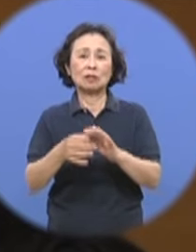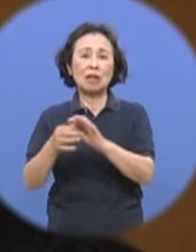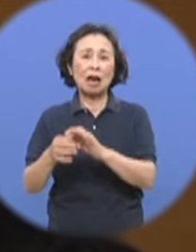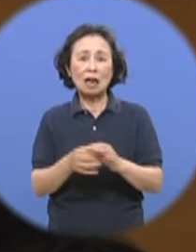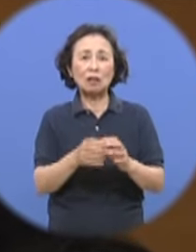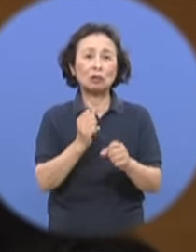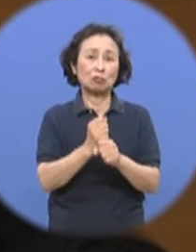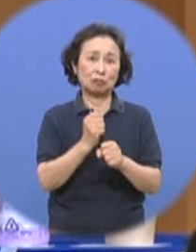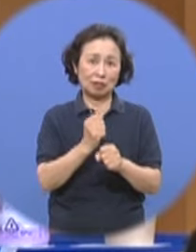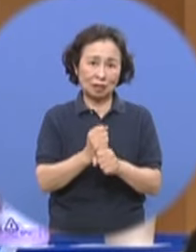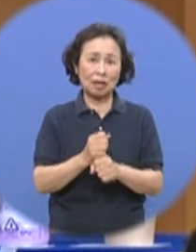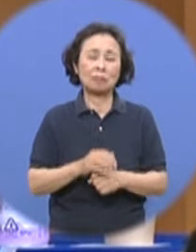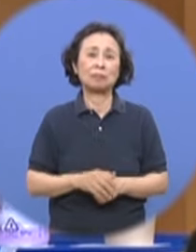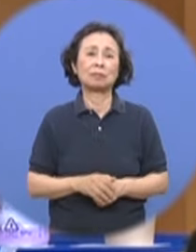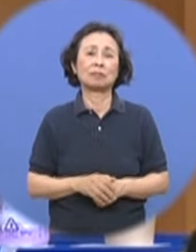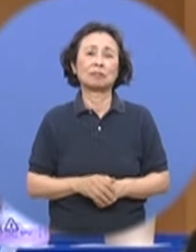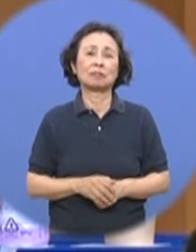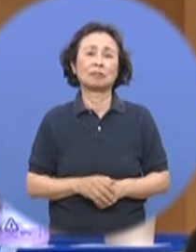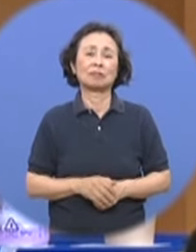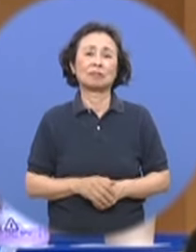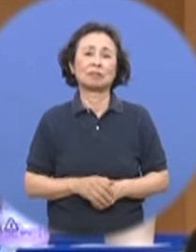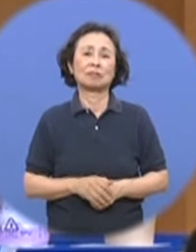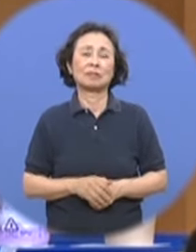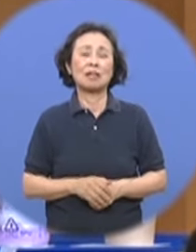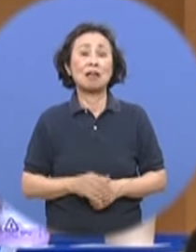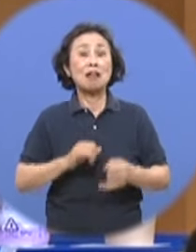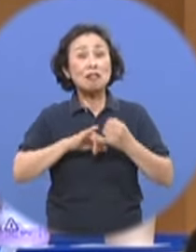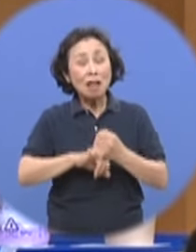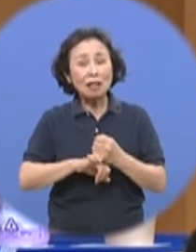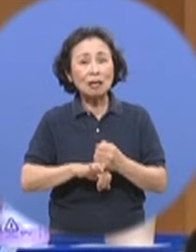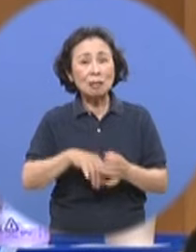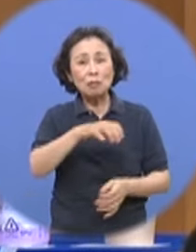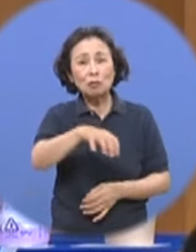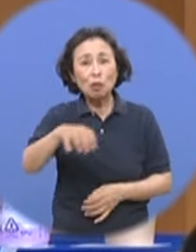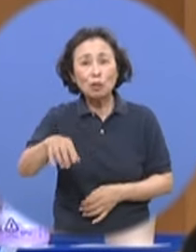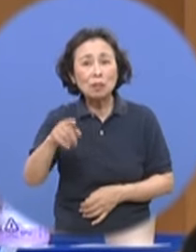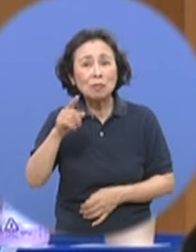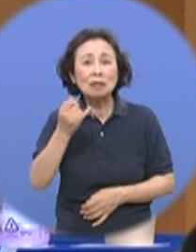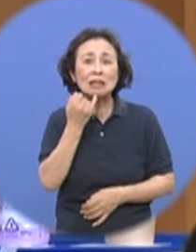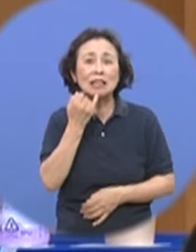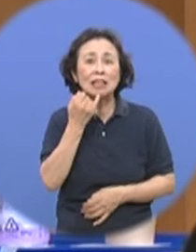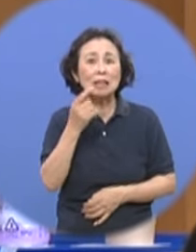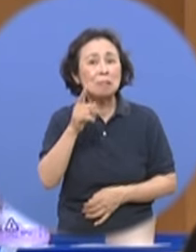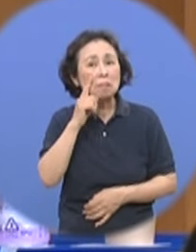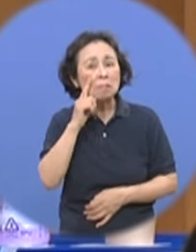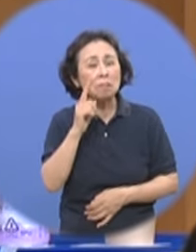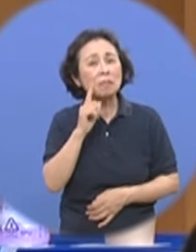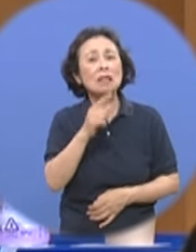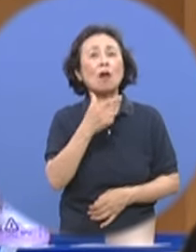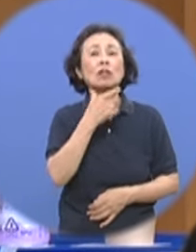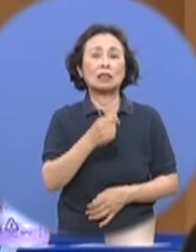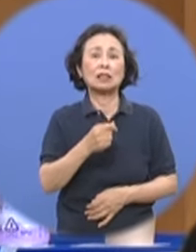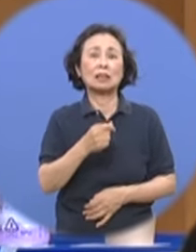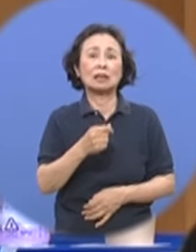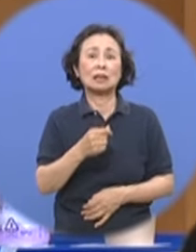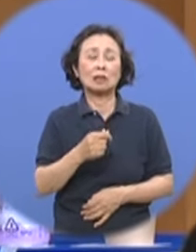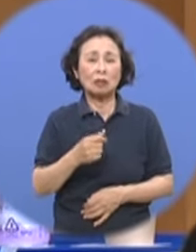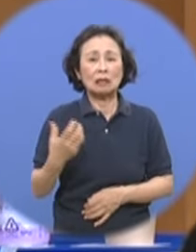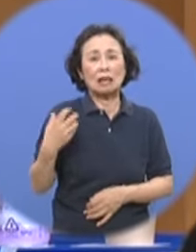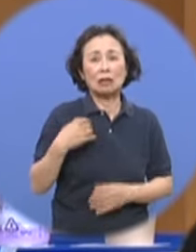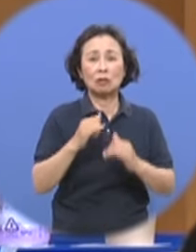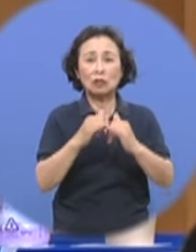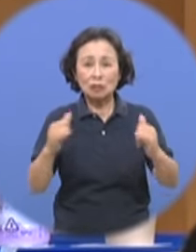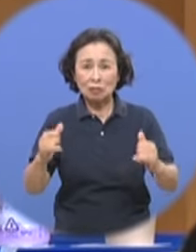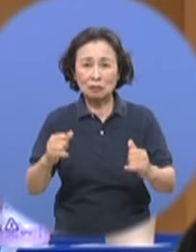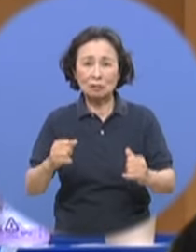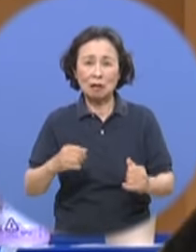出していって、 ぜひね、ちょっとどこでもいいんで現場へ行っていただきたいなと。やっぱりね、やってる人がね、熱があるん